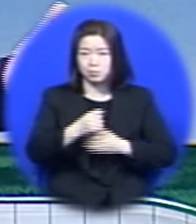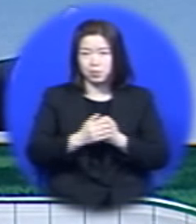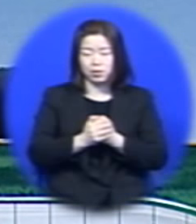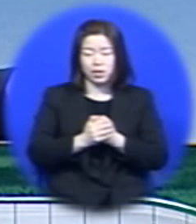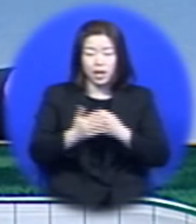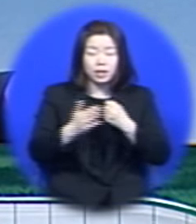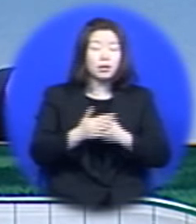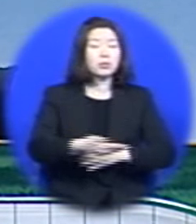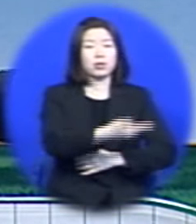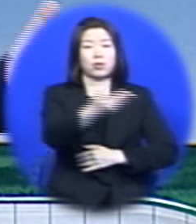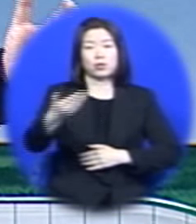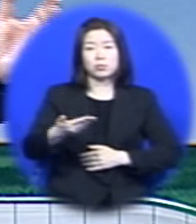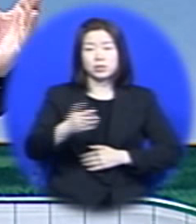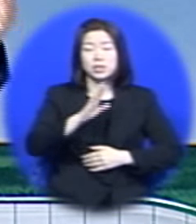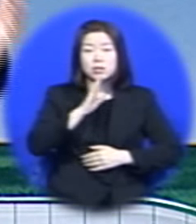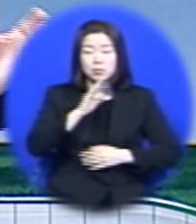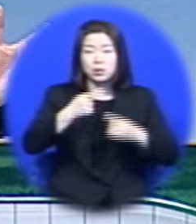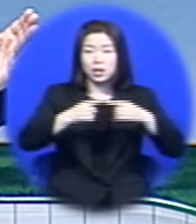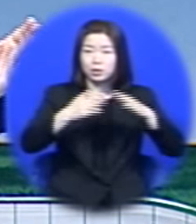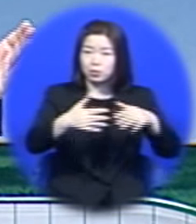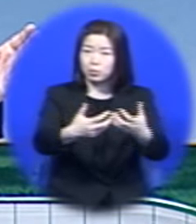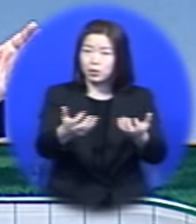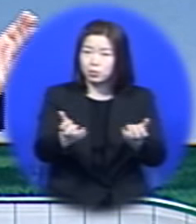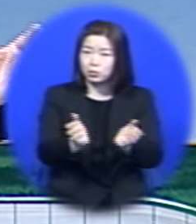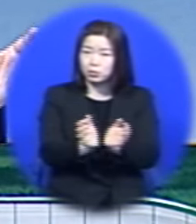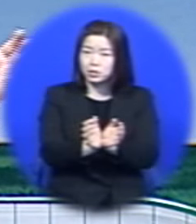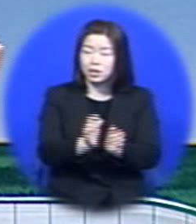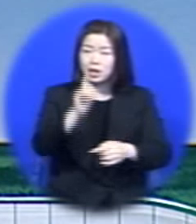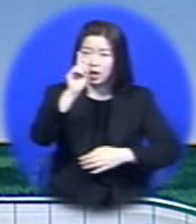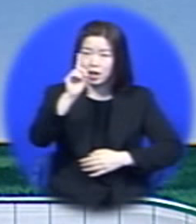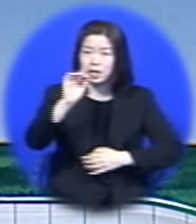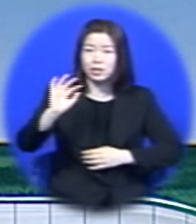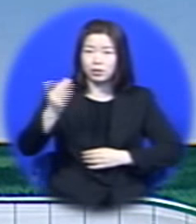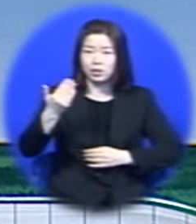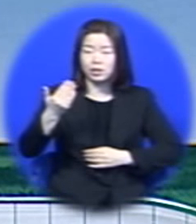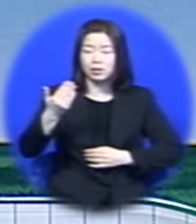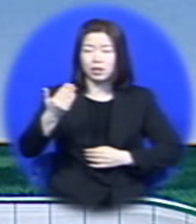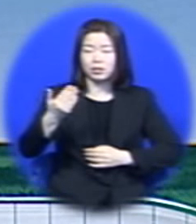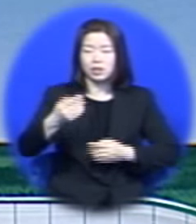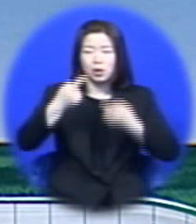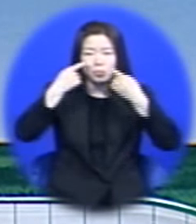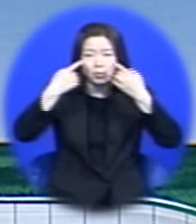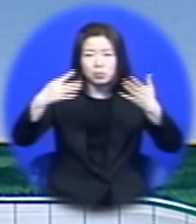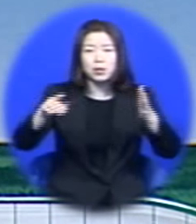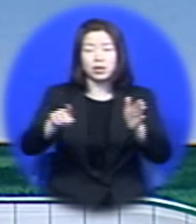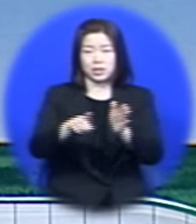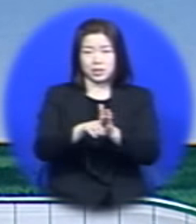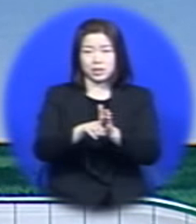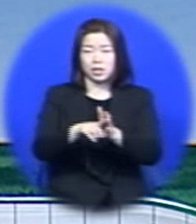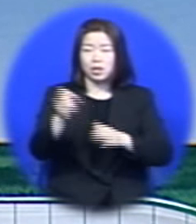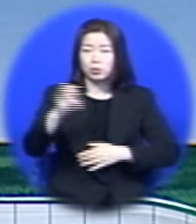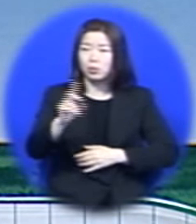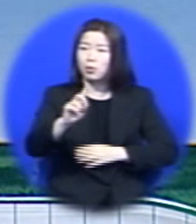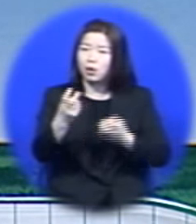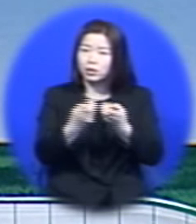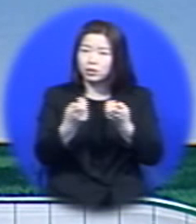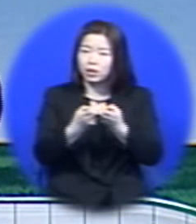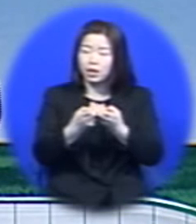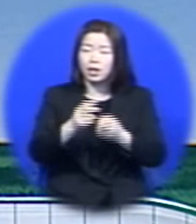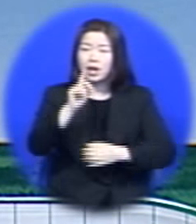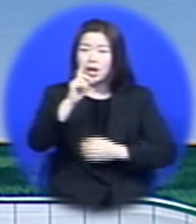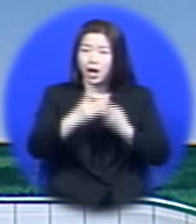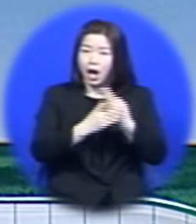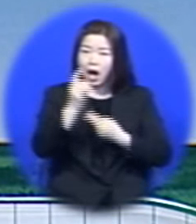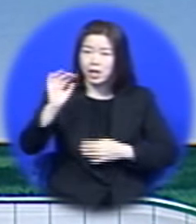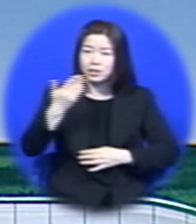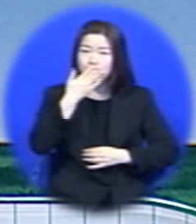저는 여러분들이 정말 교회 공동체는 하나가 되어야 된다고 하는 것에 대한 분명한 확신과 어떻게 하나가 될수 있는지에